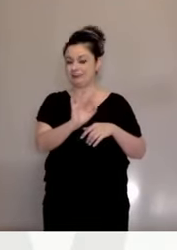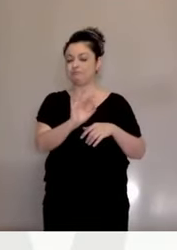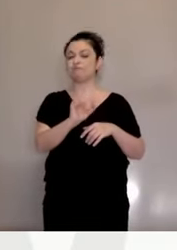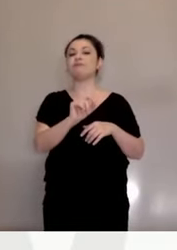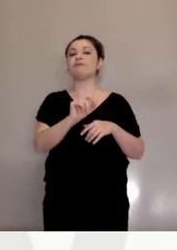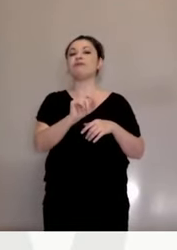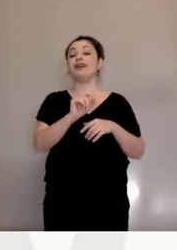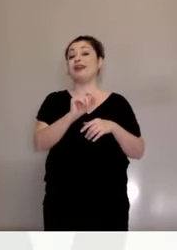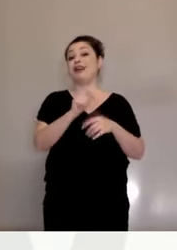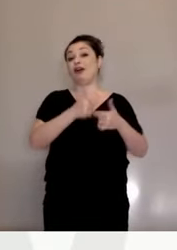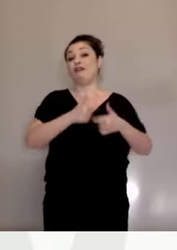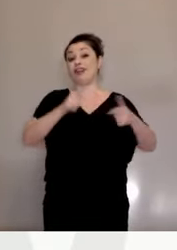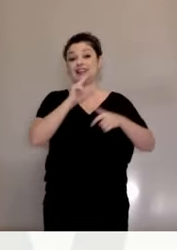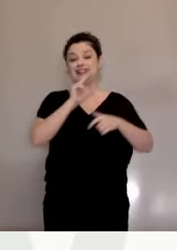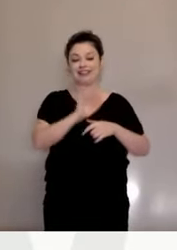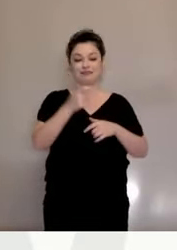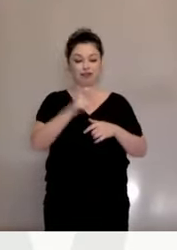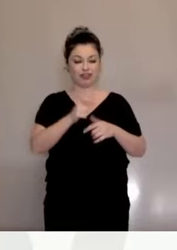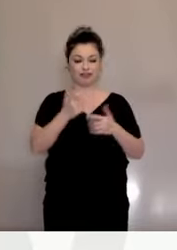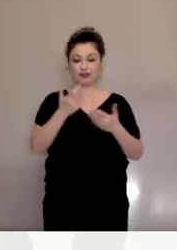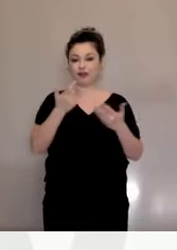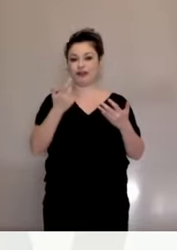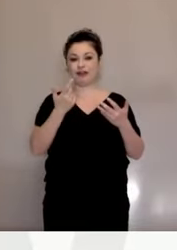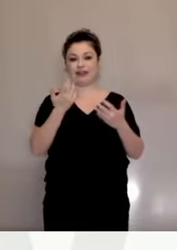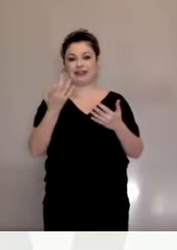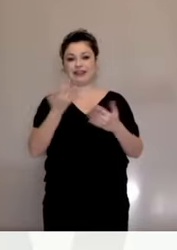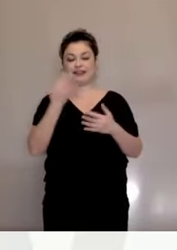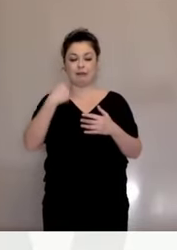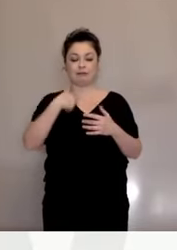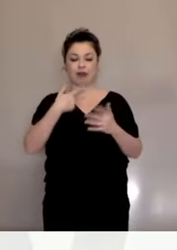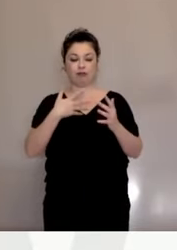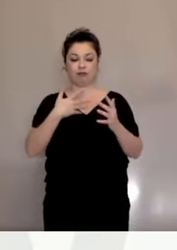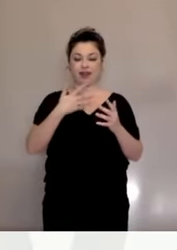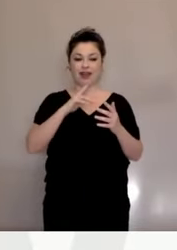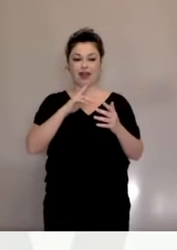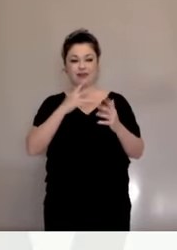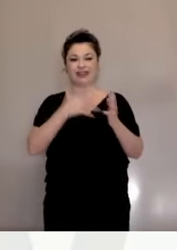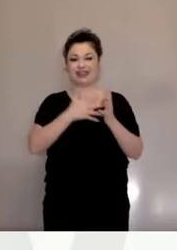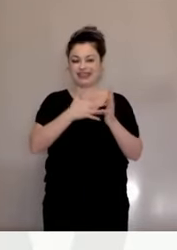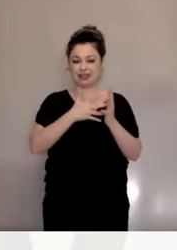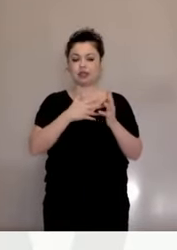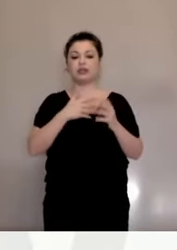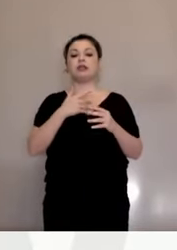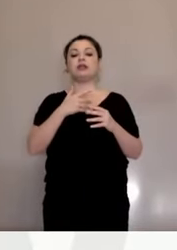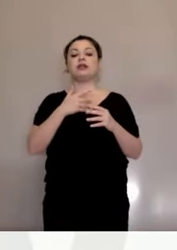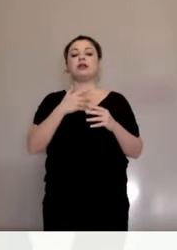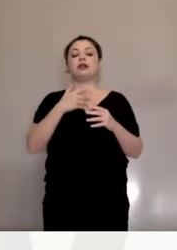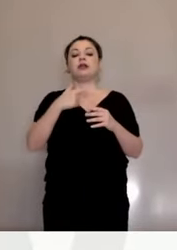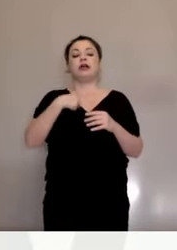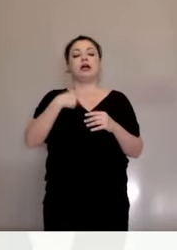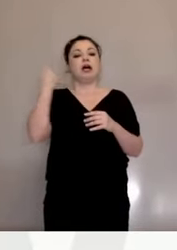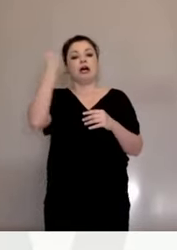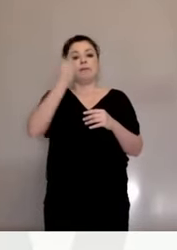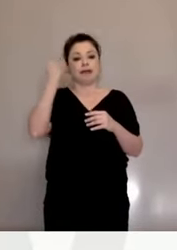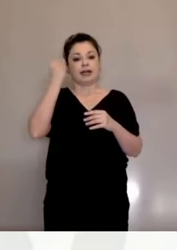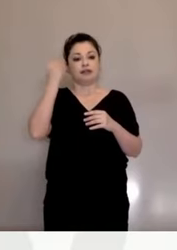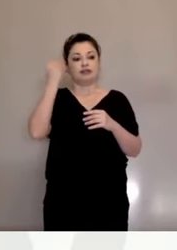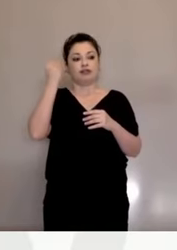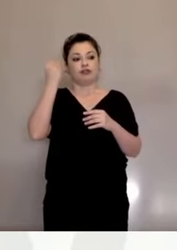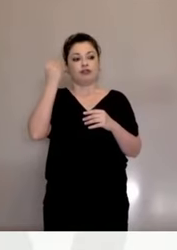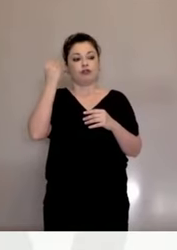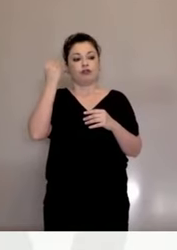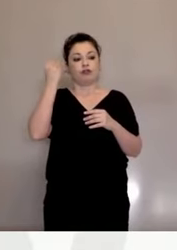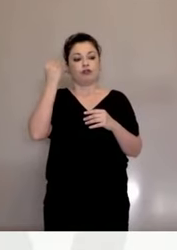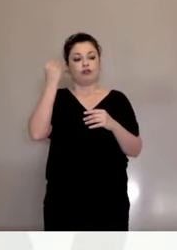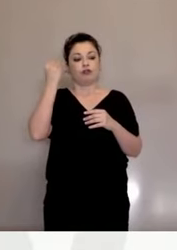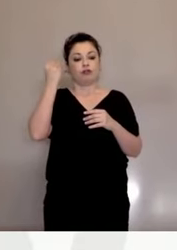perché è sempre un po' difficile da dire. Finalmente, penso che la sola verità è